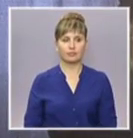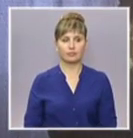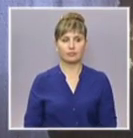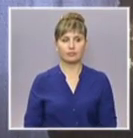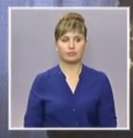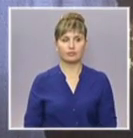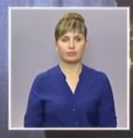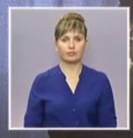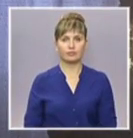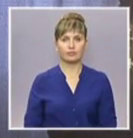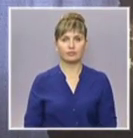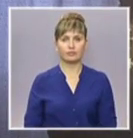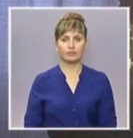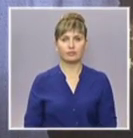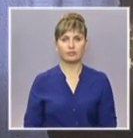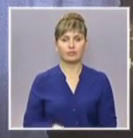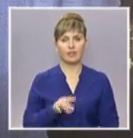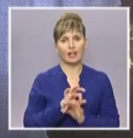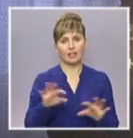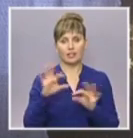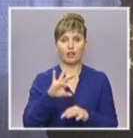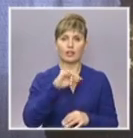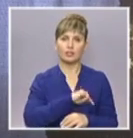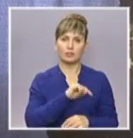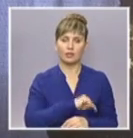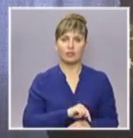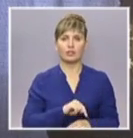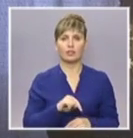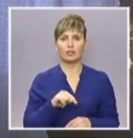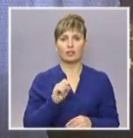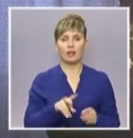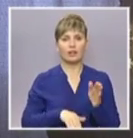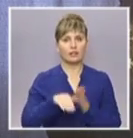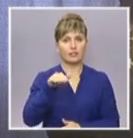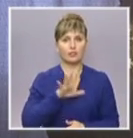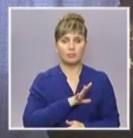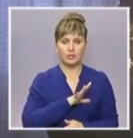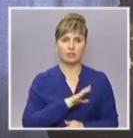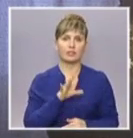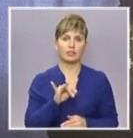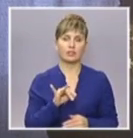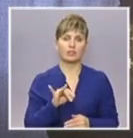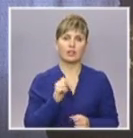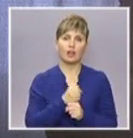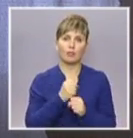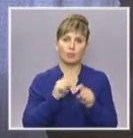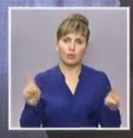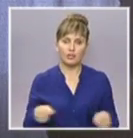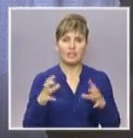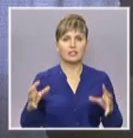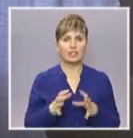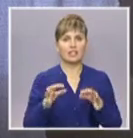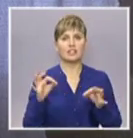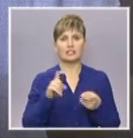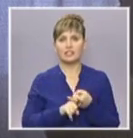Объявить независимость, завоевать независимость, не одно и то же сохранить его. То есть сохранить независимость,